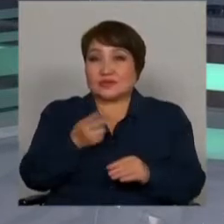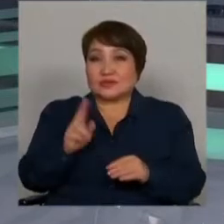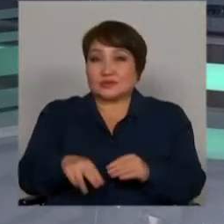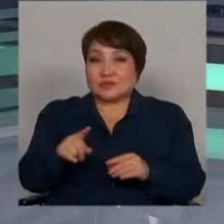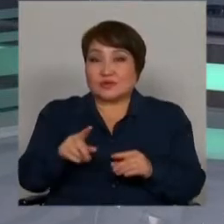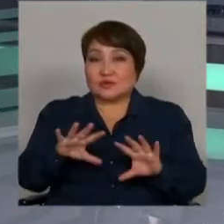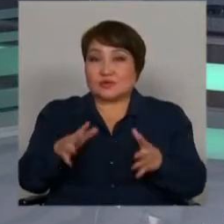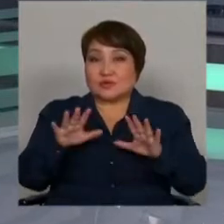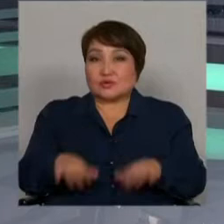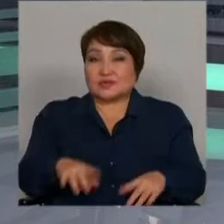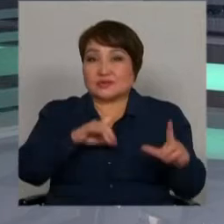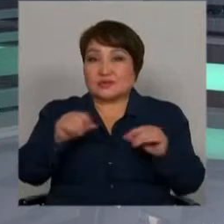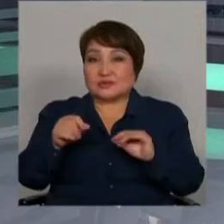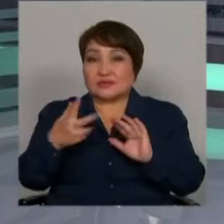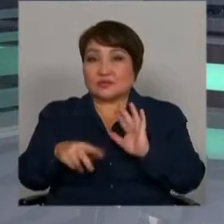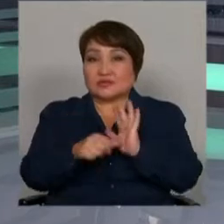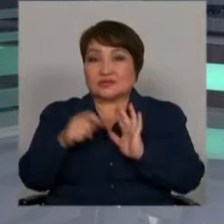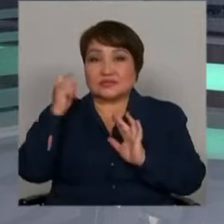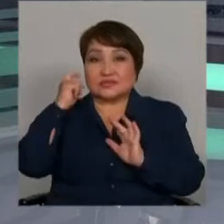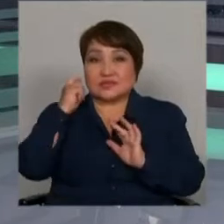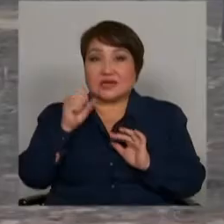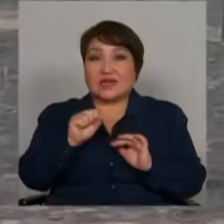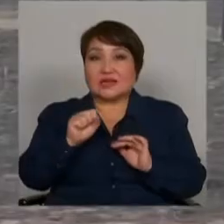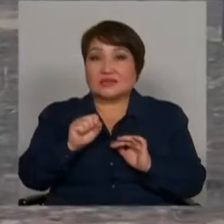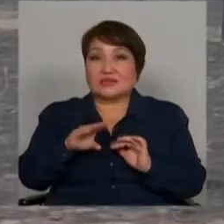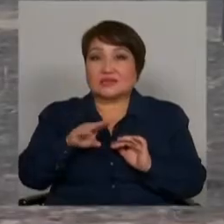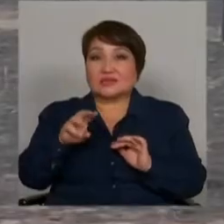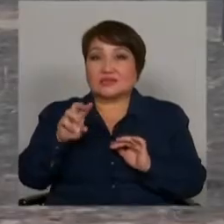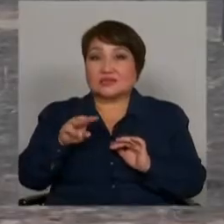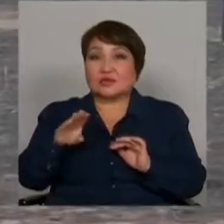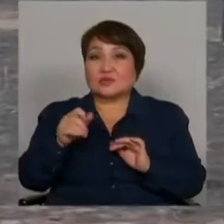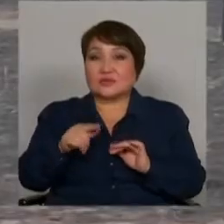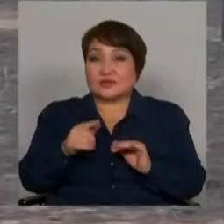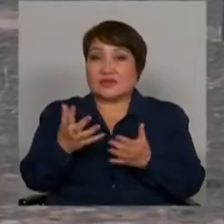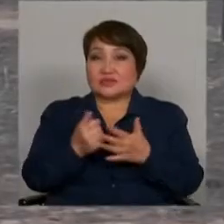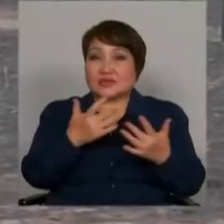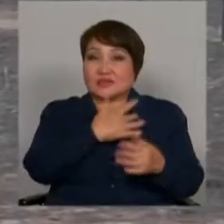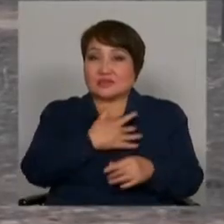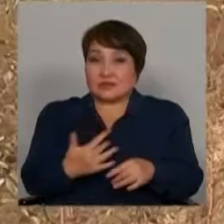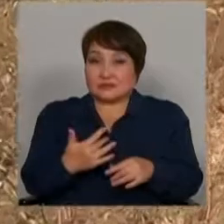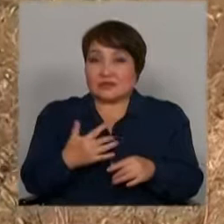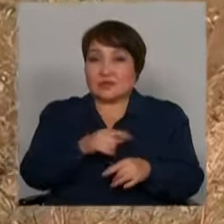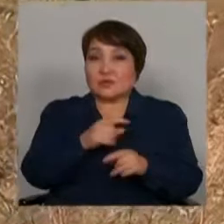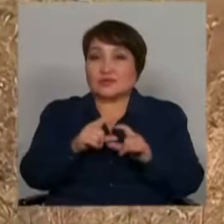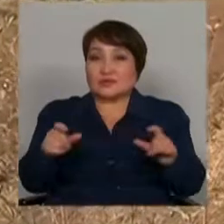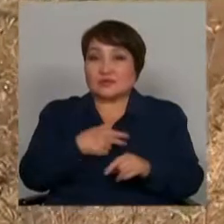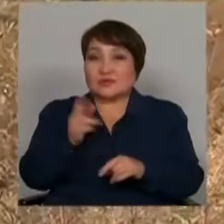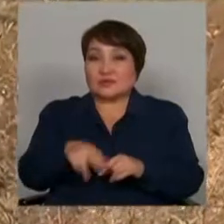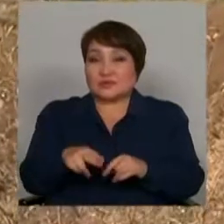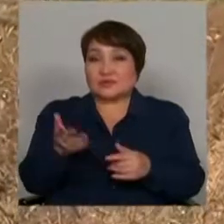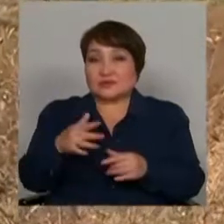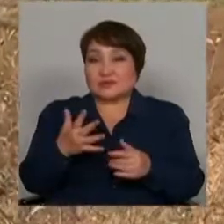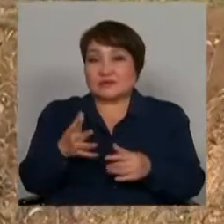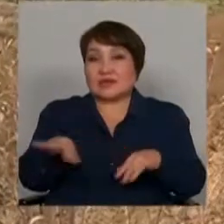орнына аттанған 36 жастағы Айдос Тоғызбаев алған жарақатынан ауруханада көз жұмған. Марқұмның артында әйелі мен 5 баласы